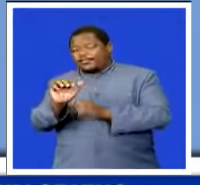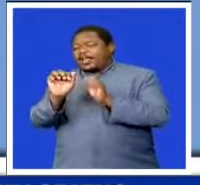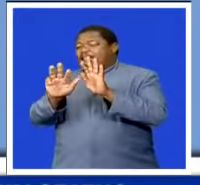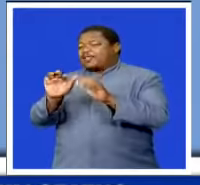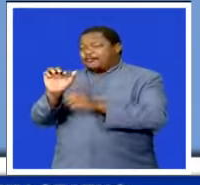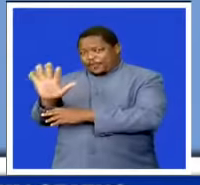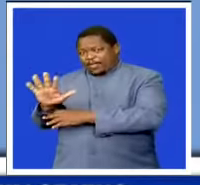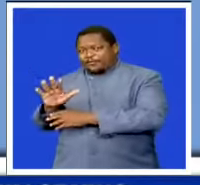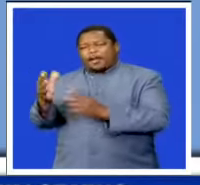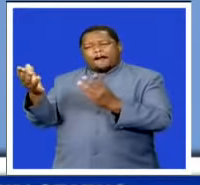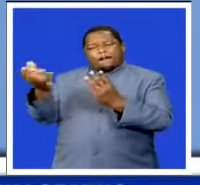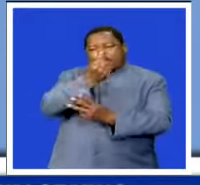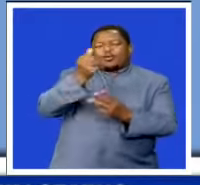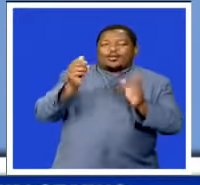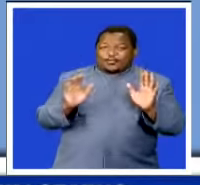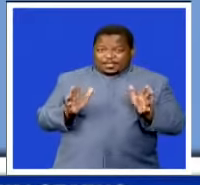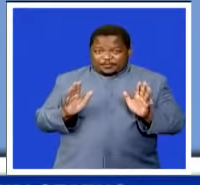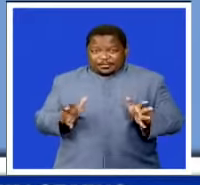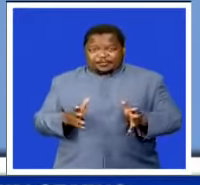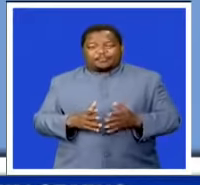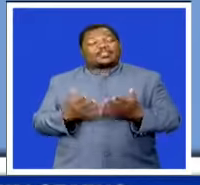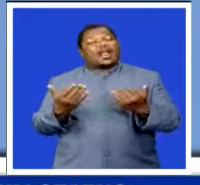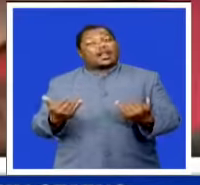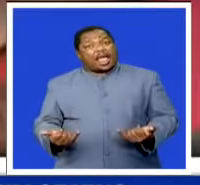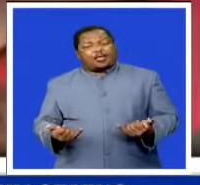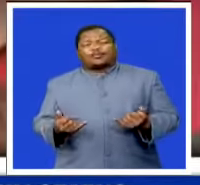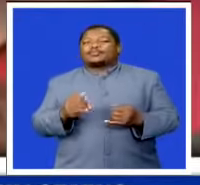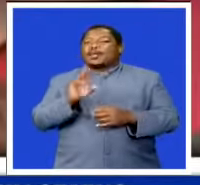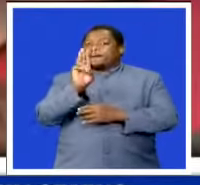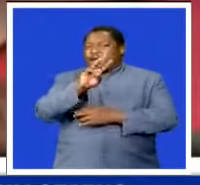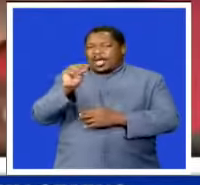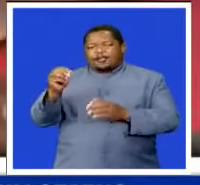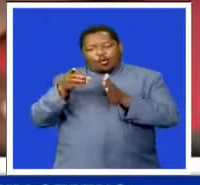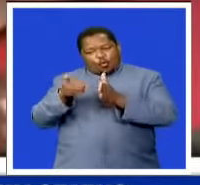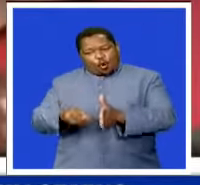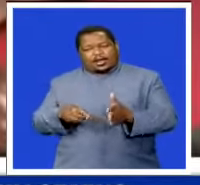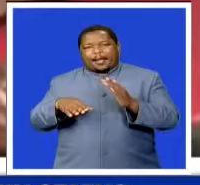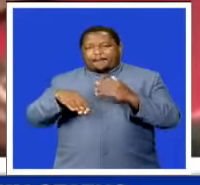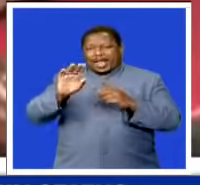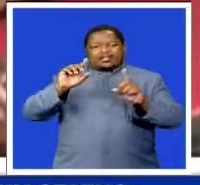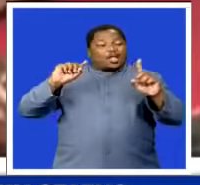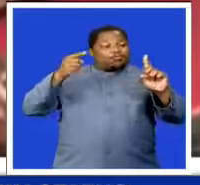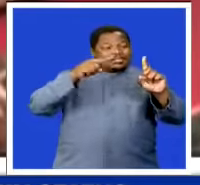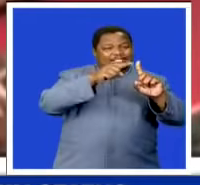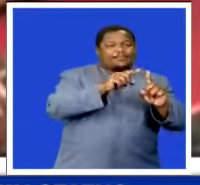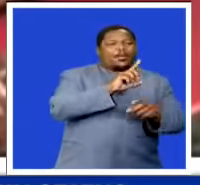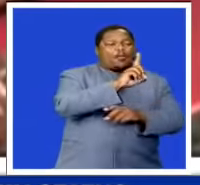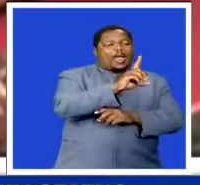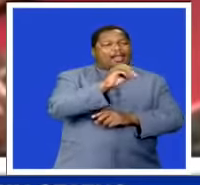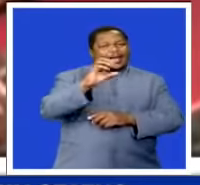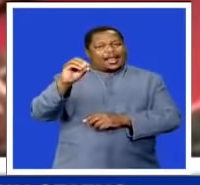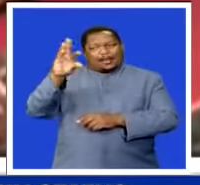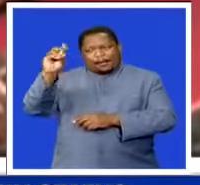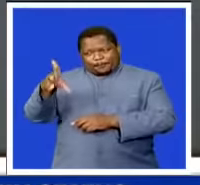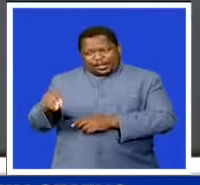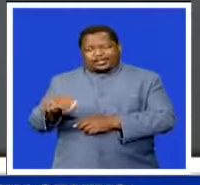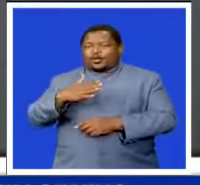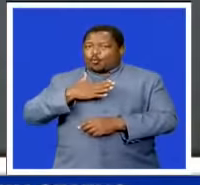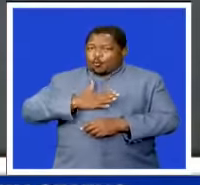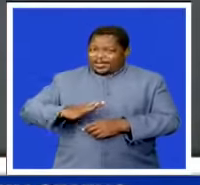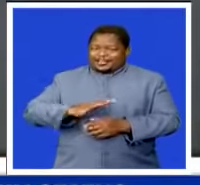ngeke sifike kulo 100 lati tendvunankulu ufuna sifike kuyo. Leswatini litibekele umgomo wekokuthi tinhlelo